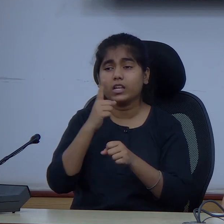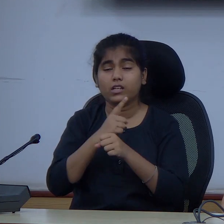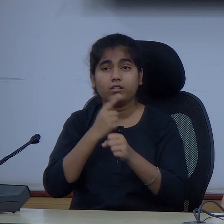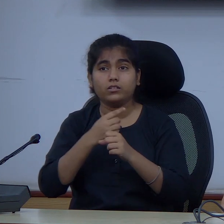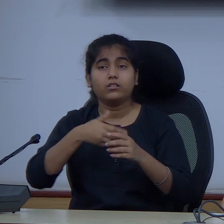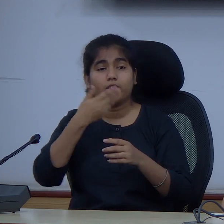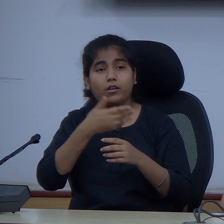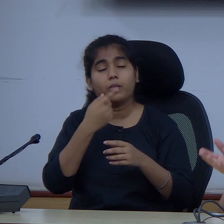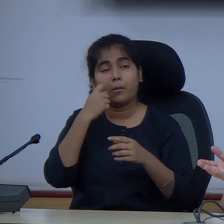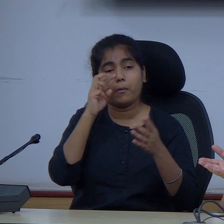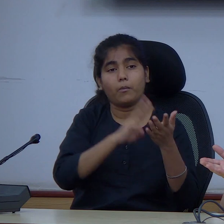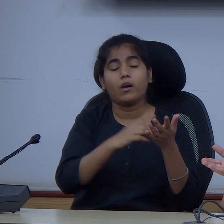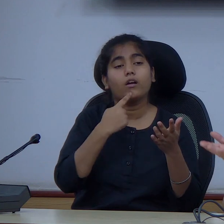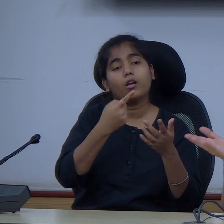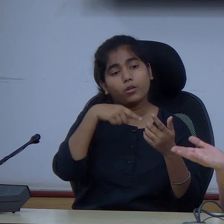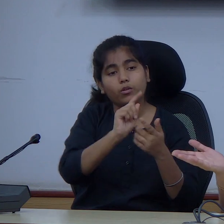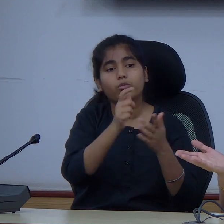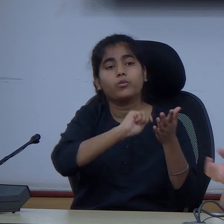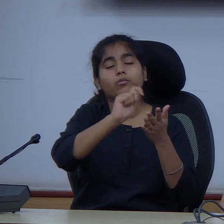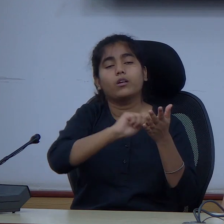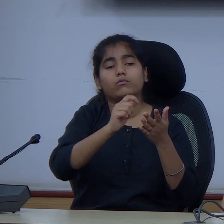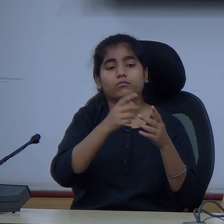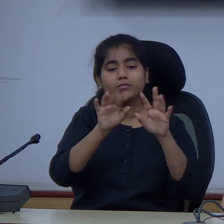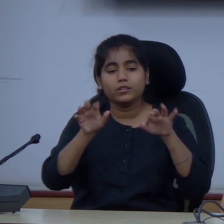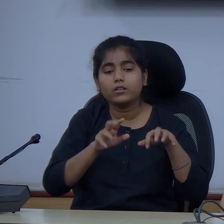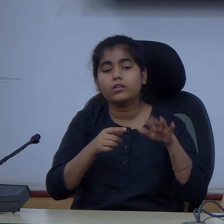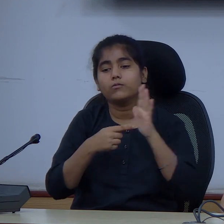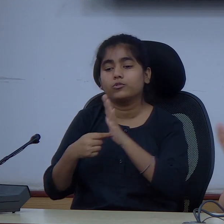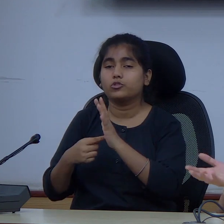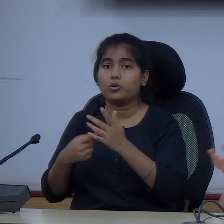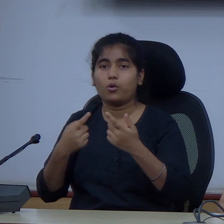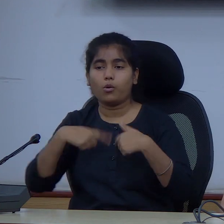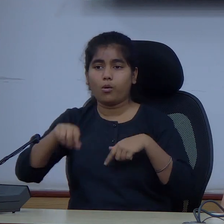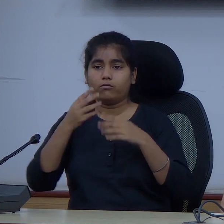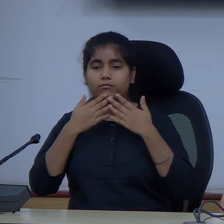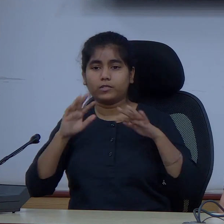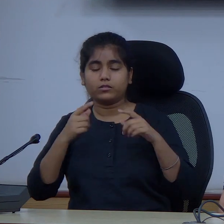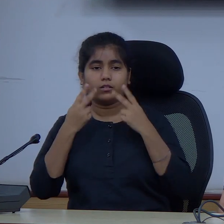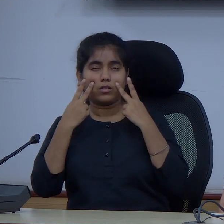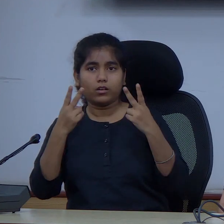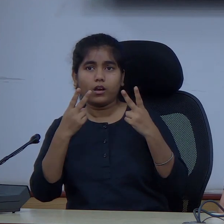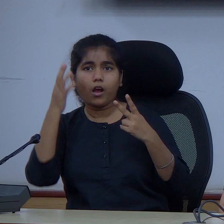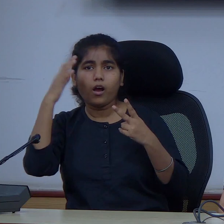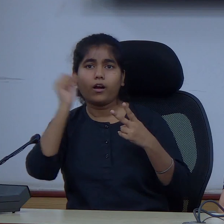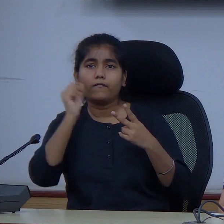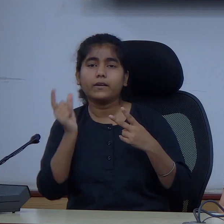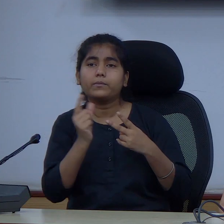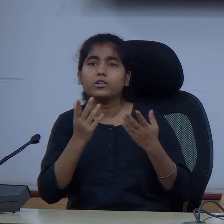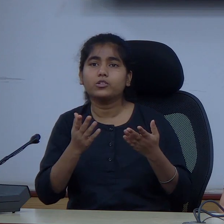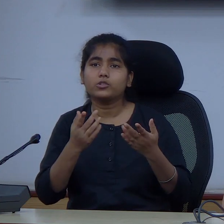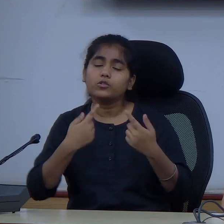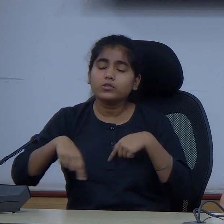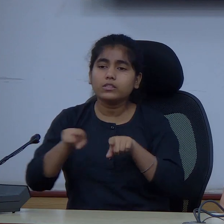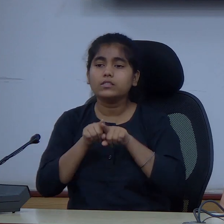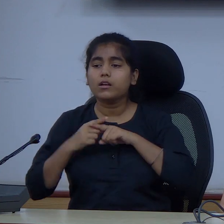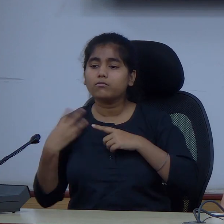माया को टीचर बोलती है, माया तुम ही टाइप करके दिखाओ। तो माया टाइप करके देती है, सारे बच्चे बहुत अचंभित होते हैं कि वाह ये तो अपने आप कंफर्टेबली यूज़ कर पा रही हैं ये सब